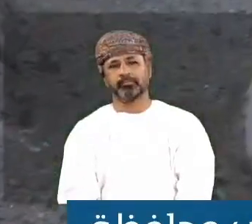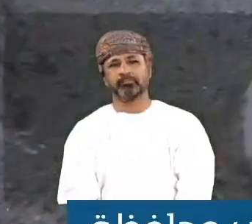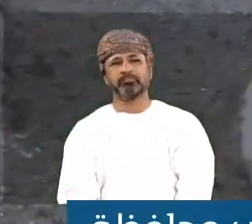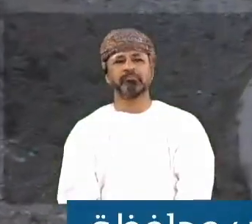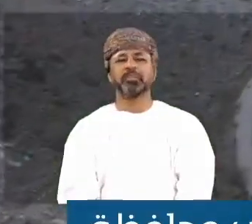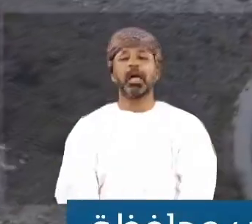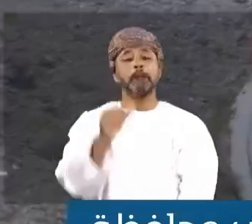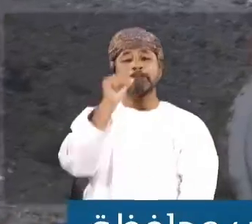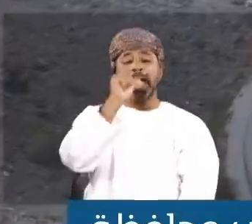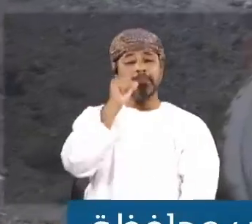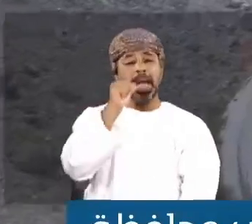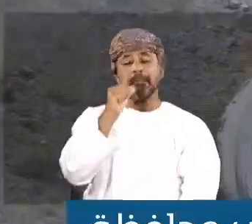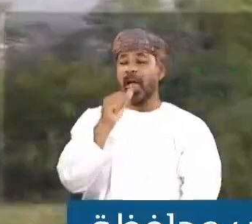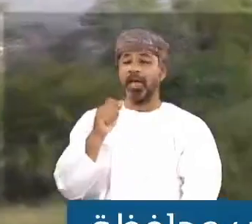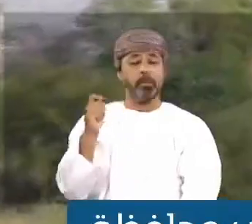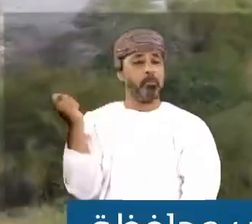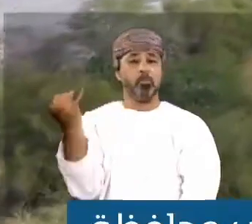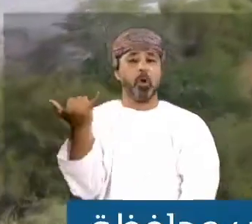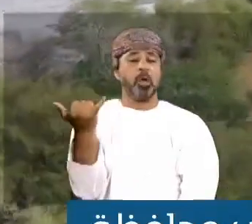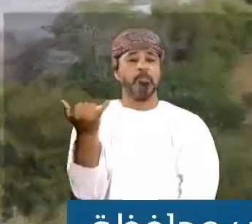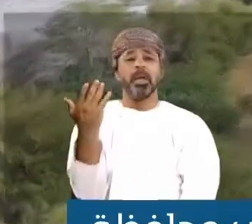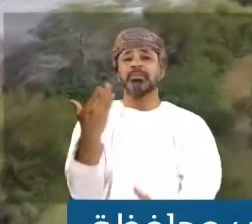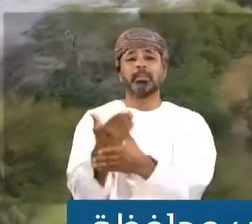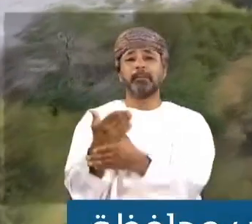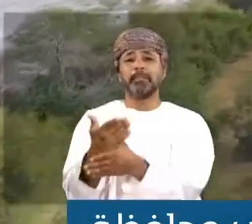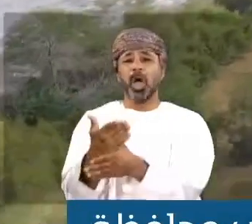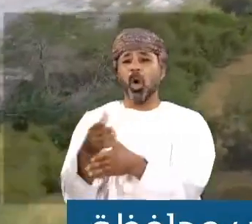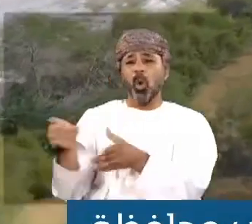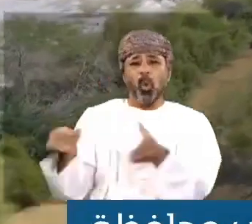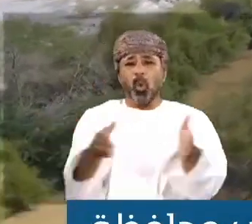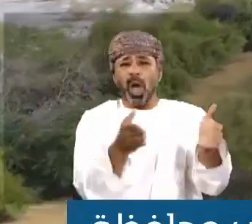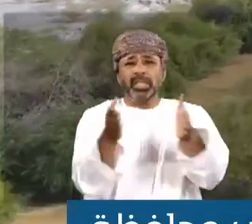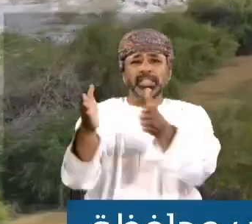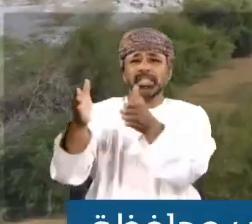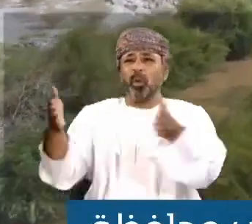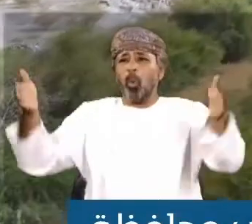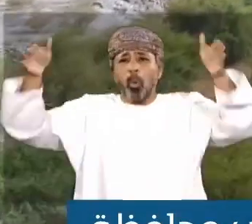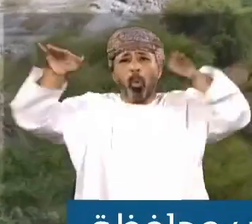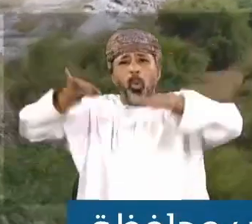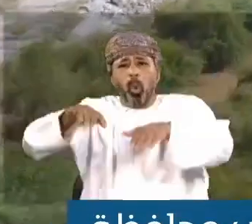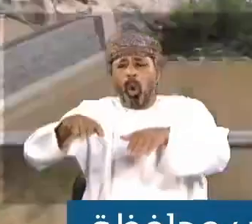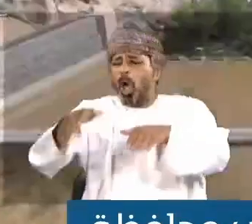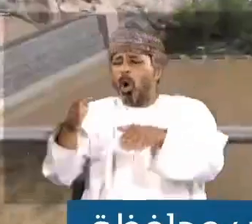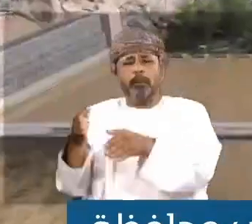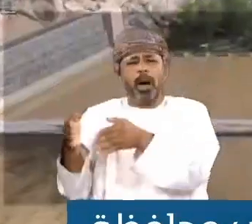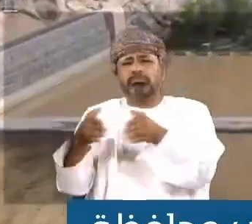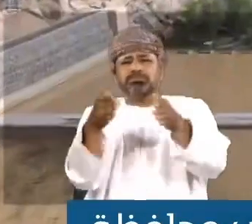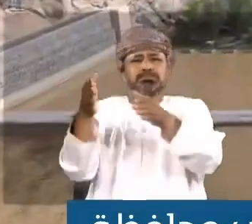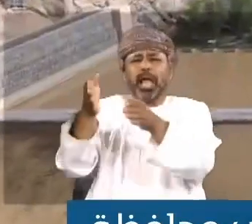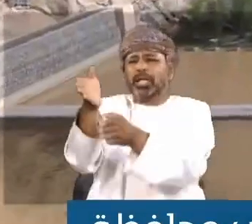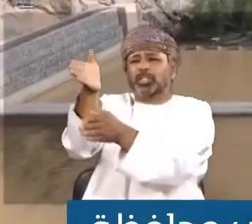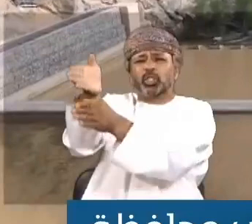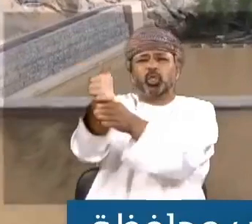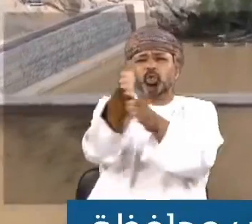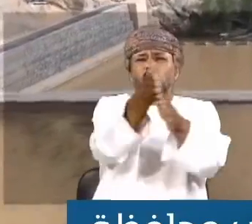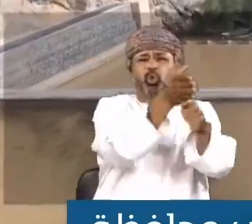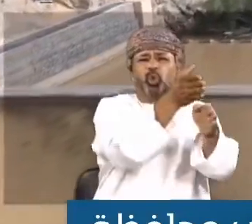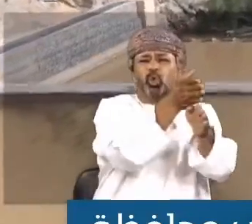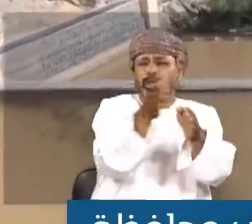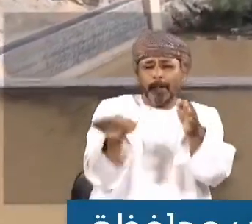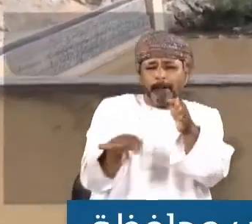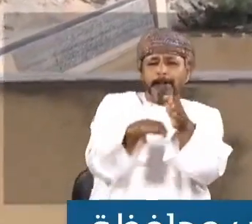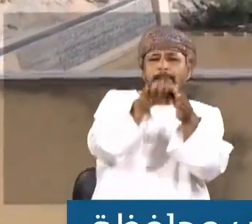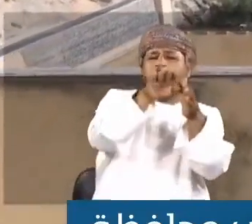ثروة مائية جرت في بطون الأودية، فاحتجزتها 9 سدود للتغذية الجوفية توزعت